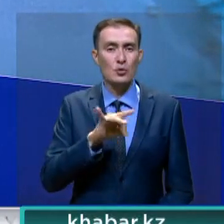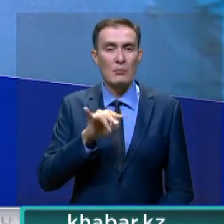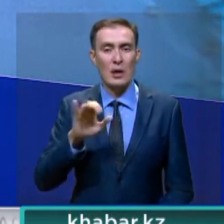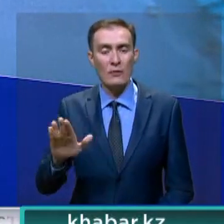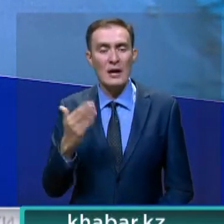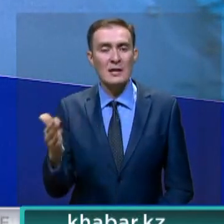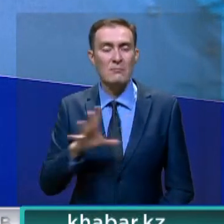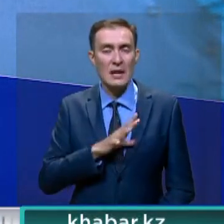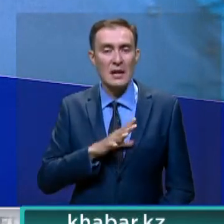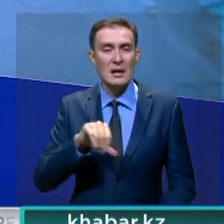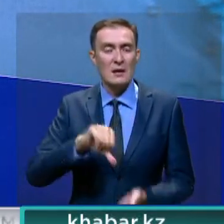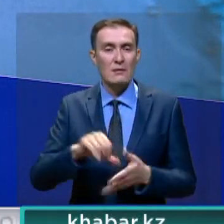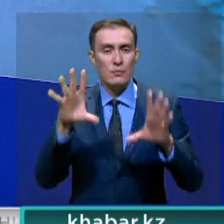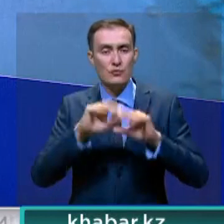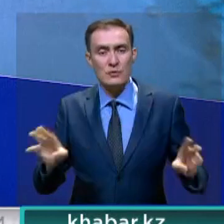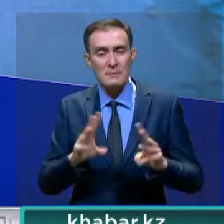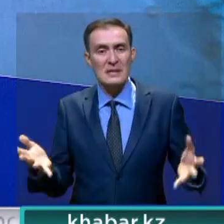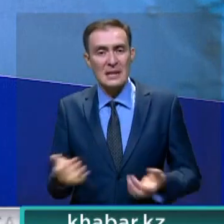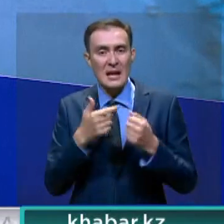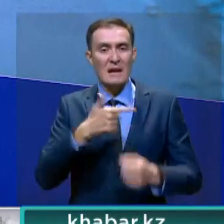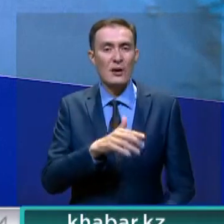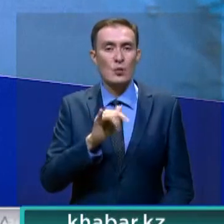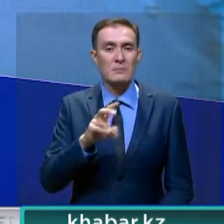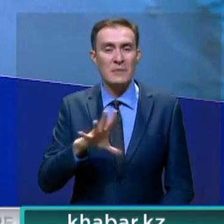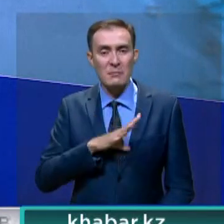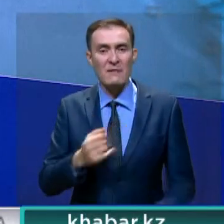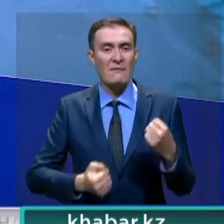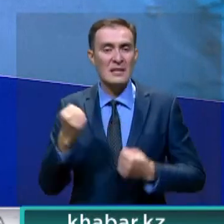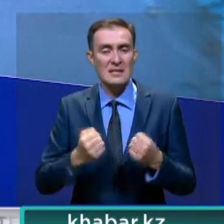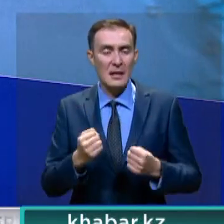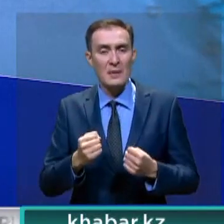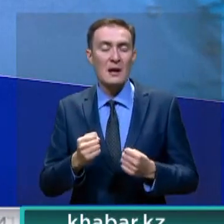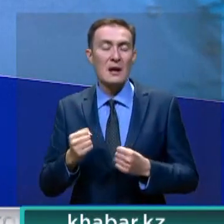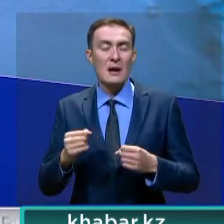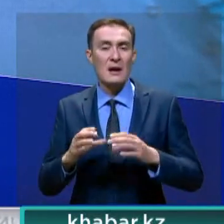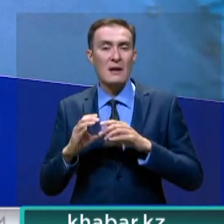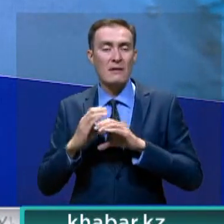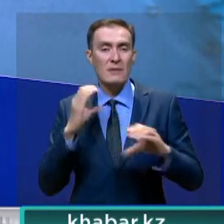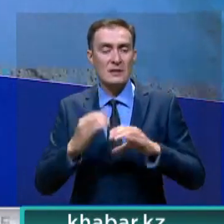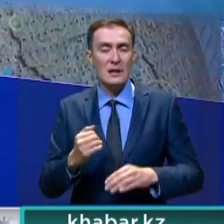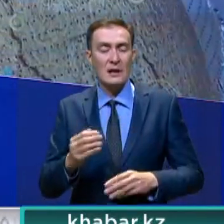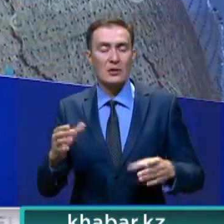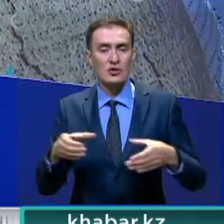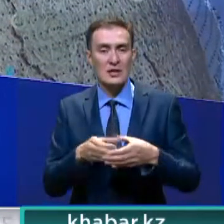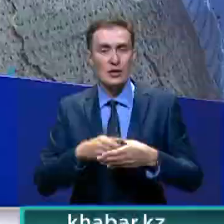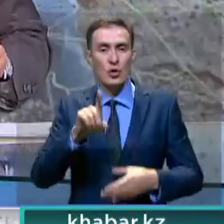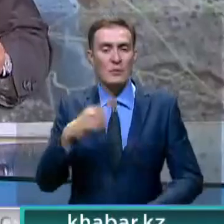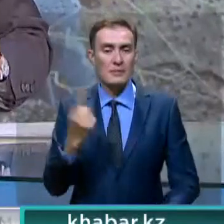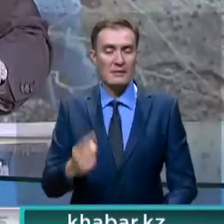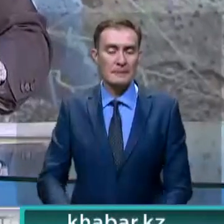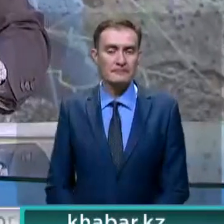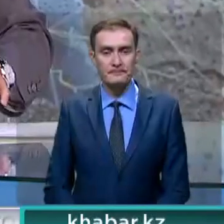Турманов. Все они были пожарными спасателями. Гафан Куатбек был водителем пожарной части номер 1.